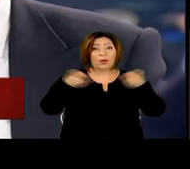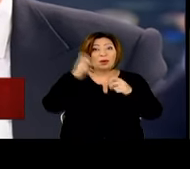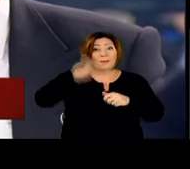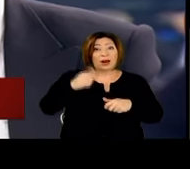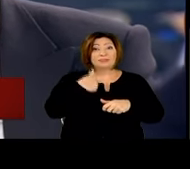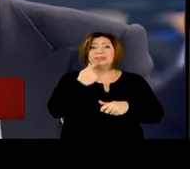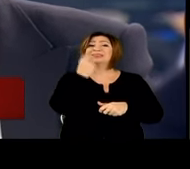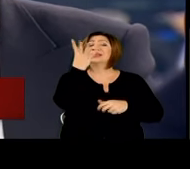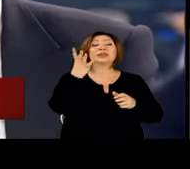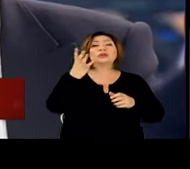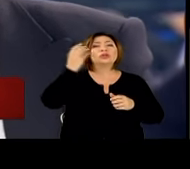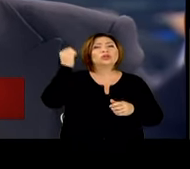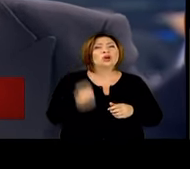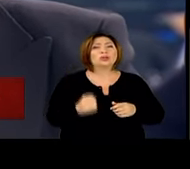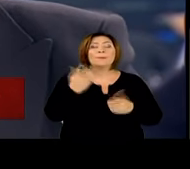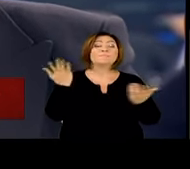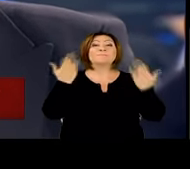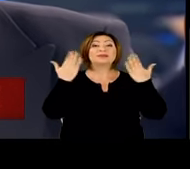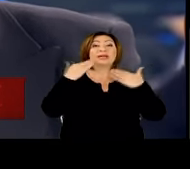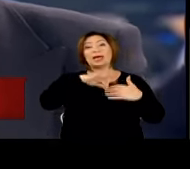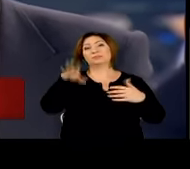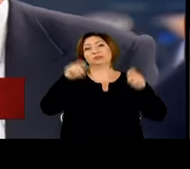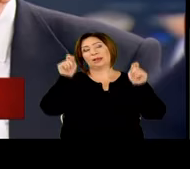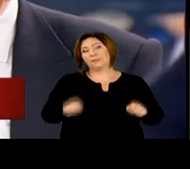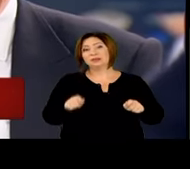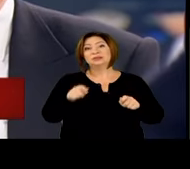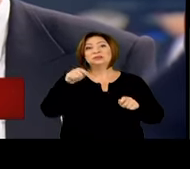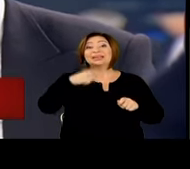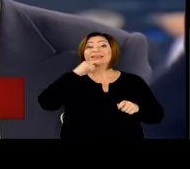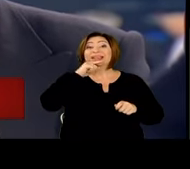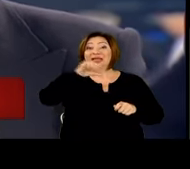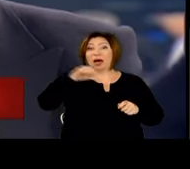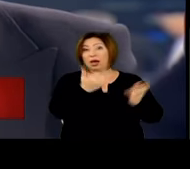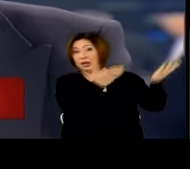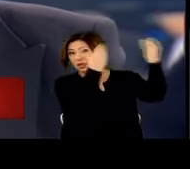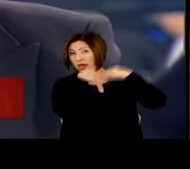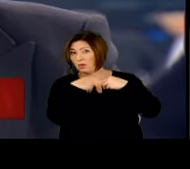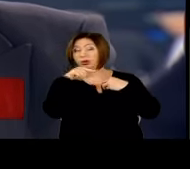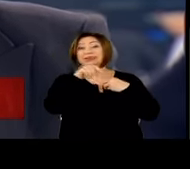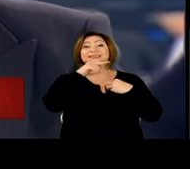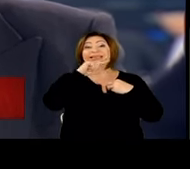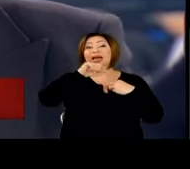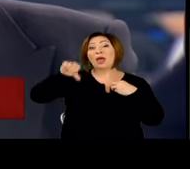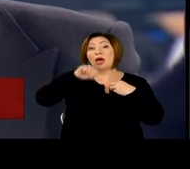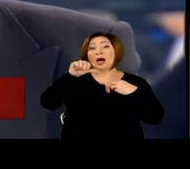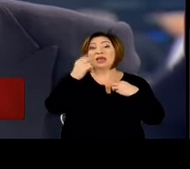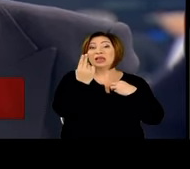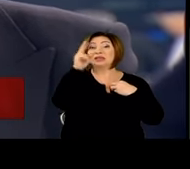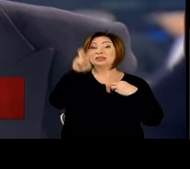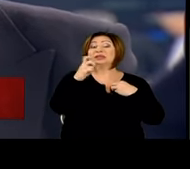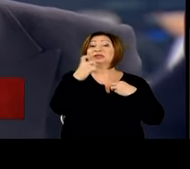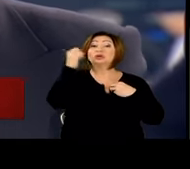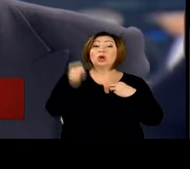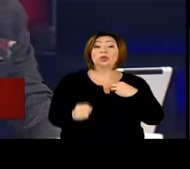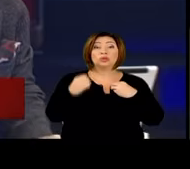senede tonlarca. Mesela mevsiminde her şey yapılır. Şu anda zeytinyağı geliyor. Zeytinyağı ben... 7-8 ton işlerim